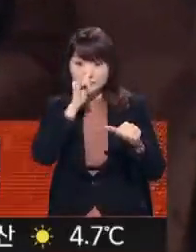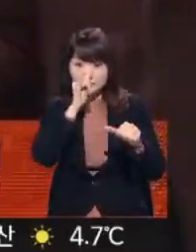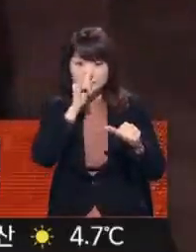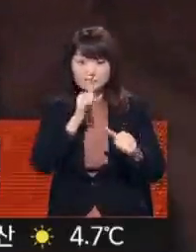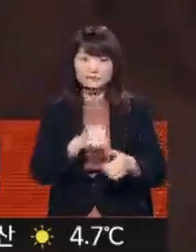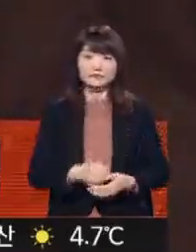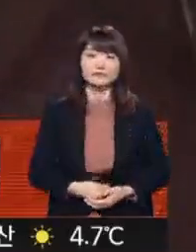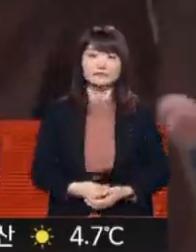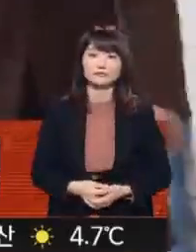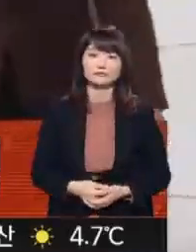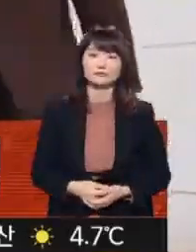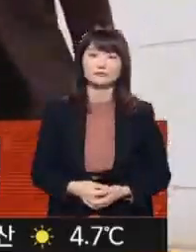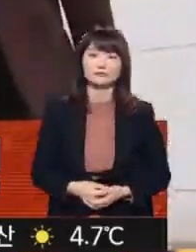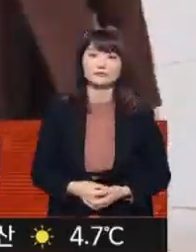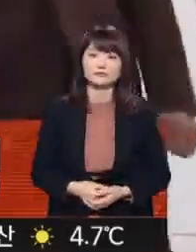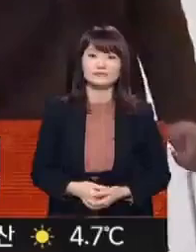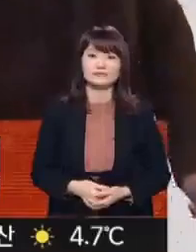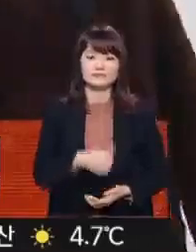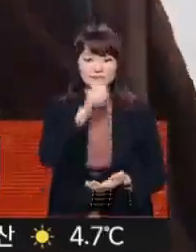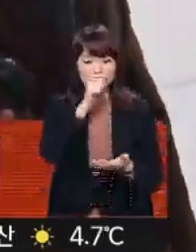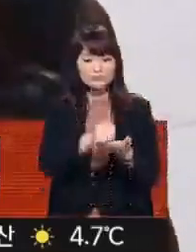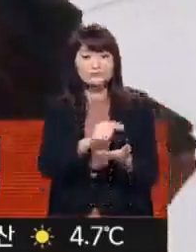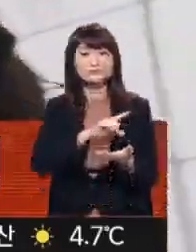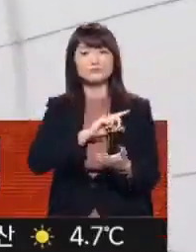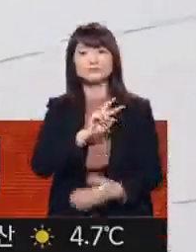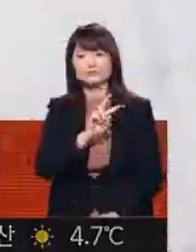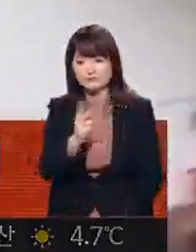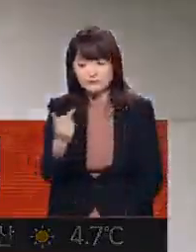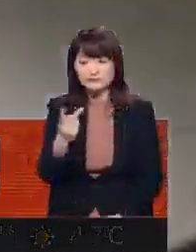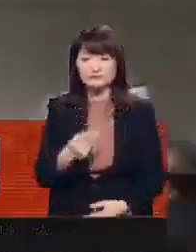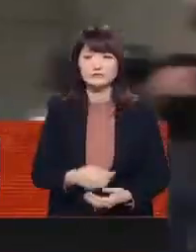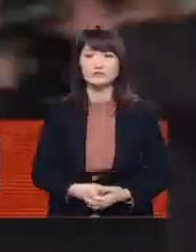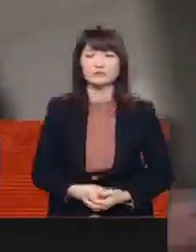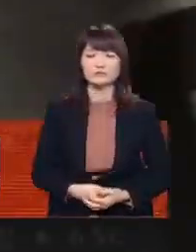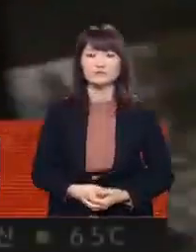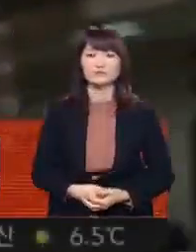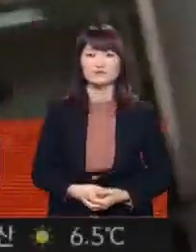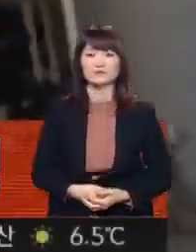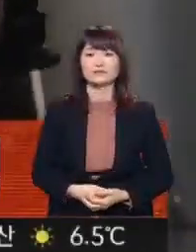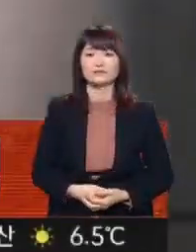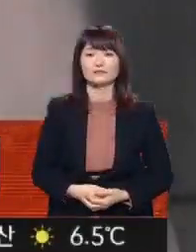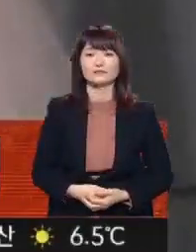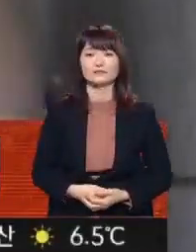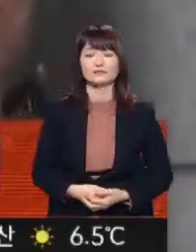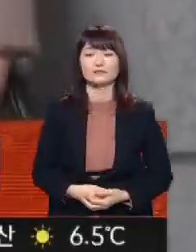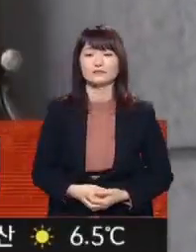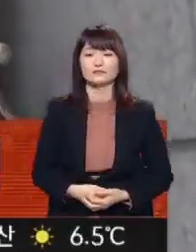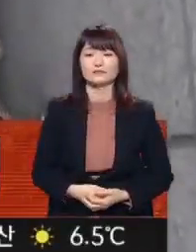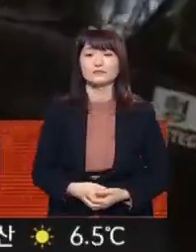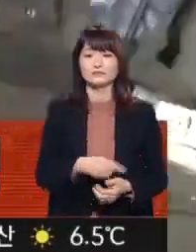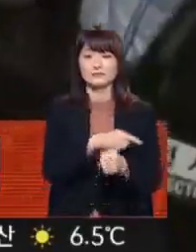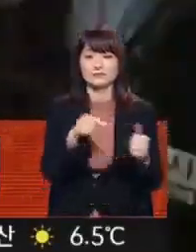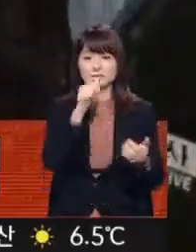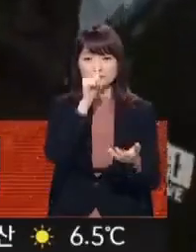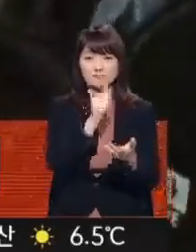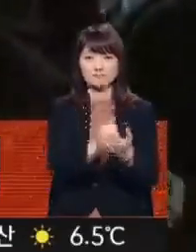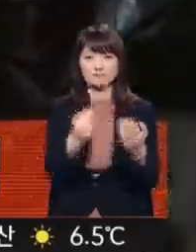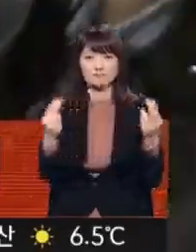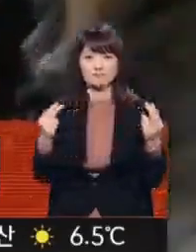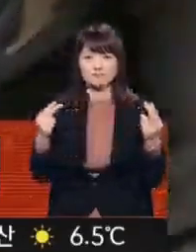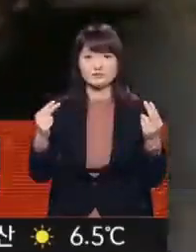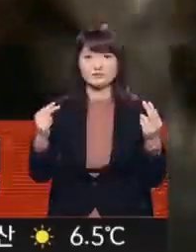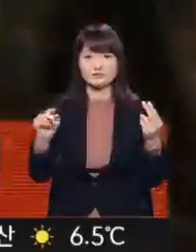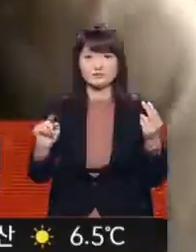예상할 수 있었다고 봐서 죄명 자체가 변경이 됐는데 일단 법정형 자체는 살인죄보다 높습니다